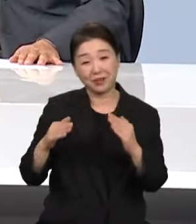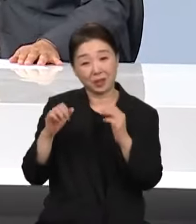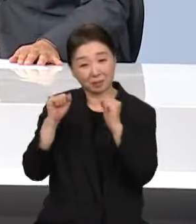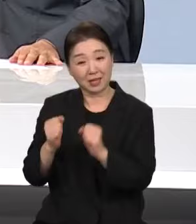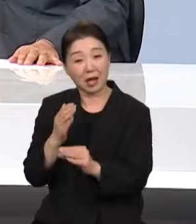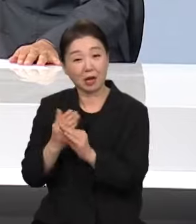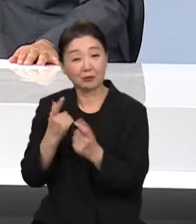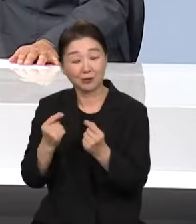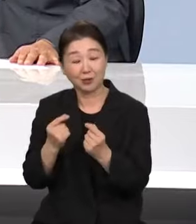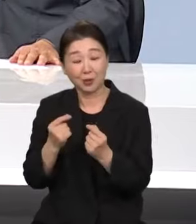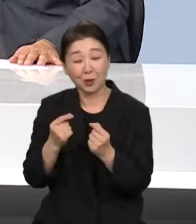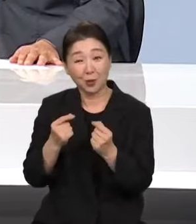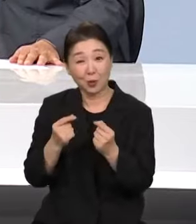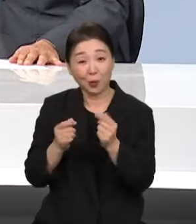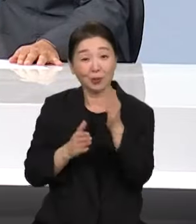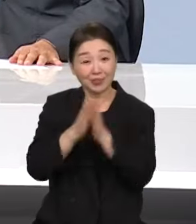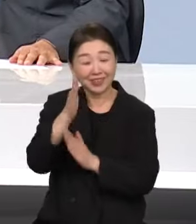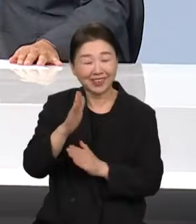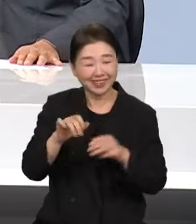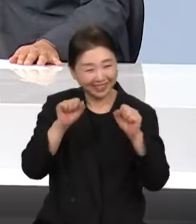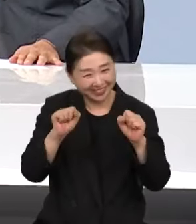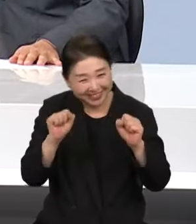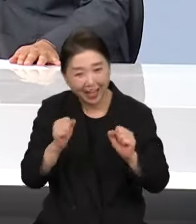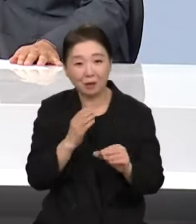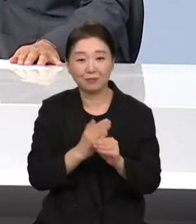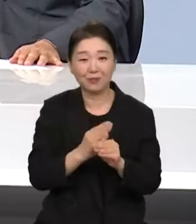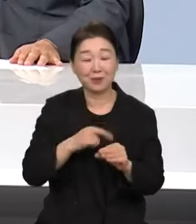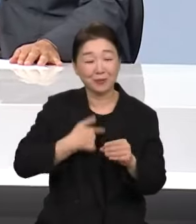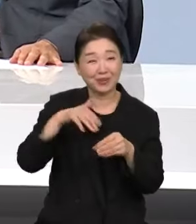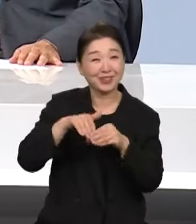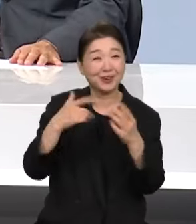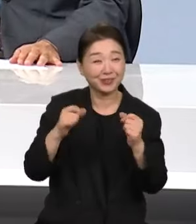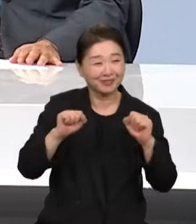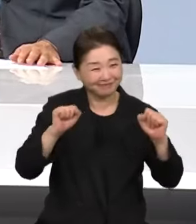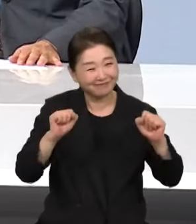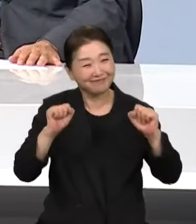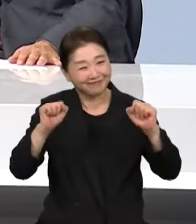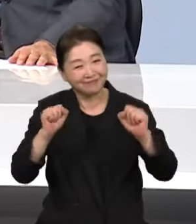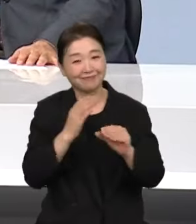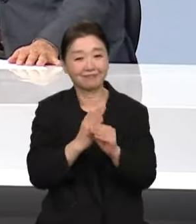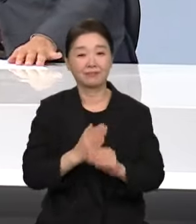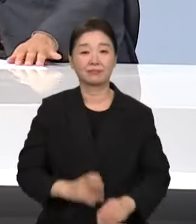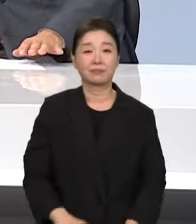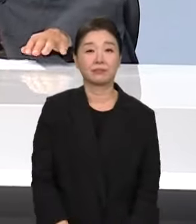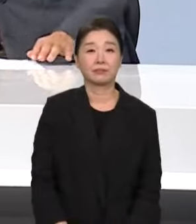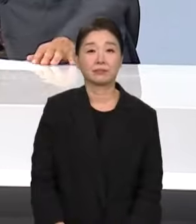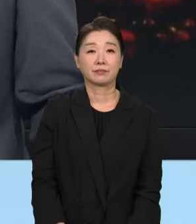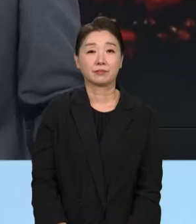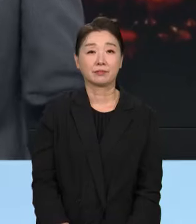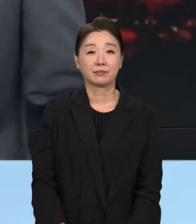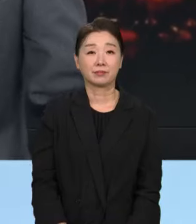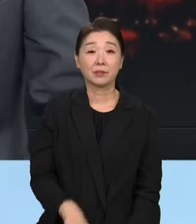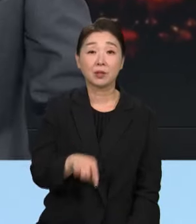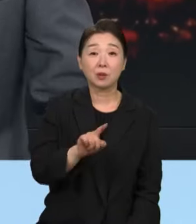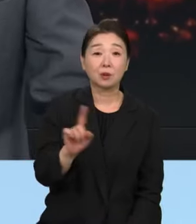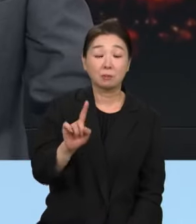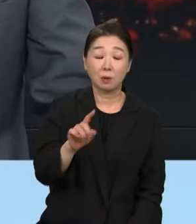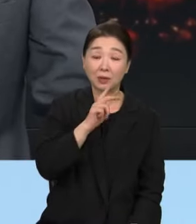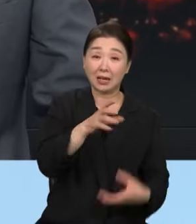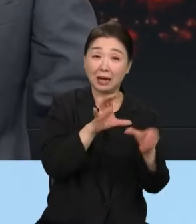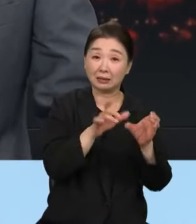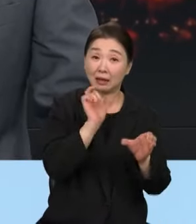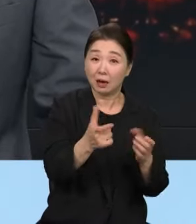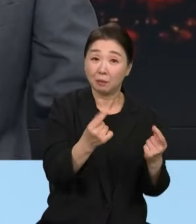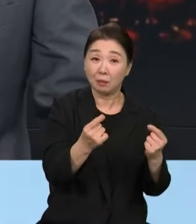오늘은 읍내에서 아침 출근 인사를 했습니다 마치 본인의 선거를 치르듯이 저렇게 하고 있습니다네 뭐 여기 사실상 야당 강세